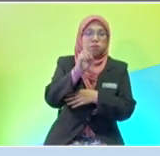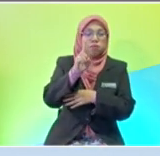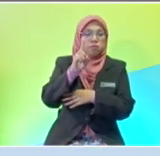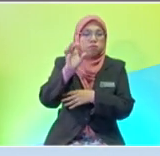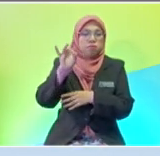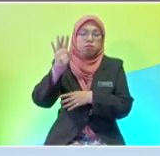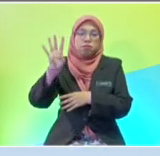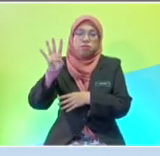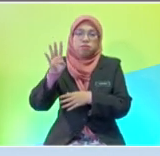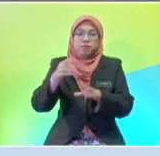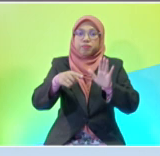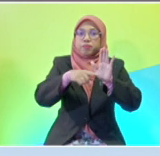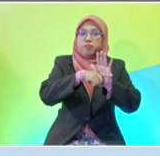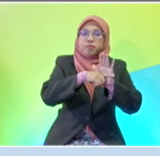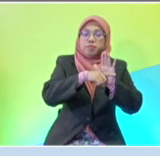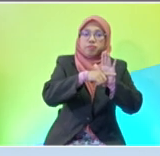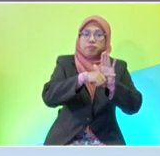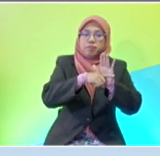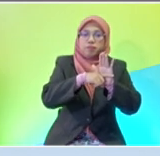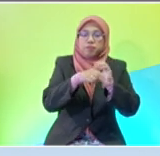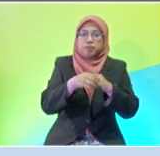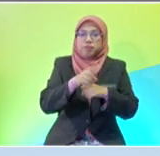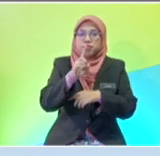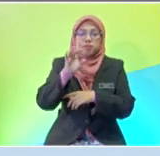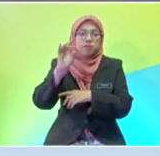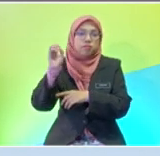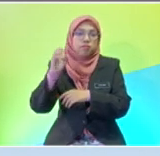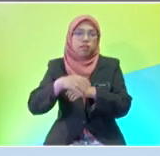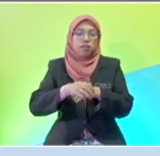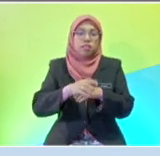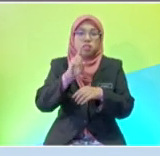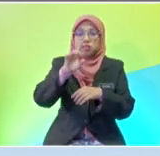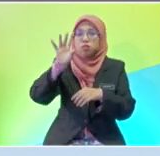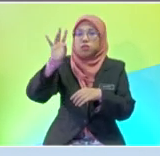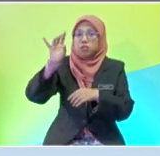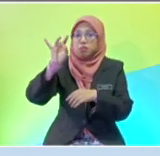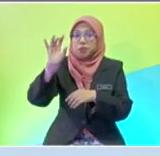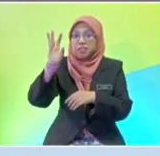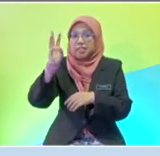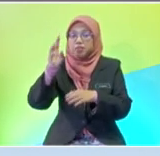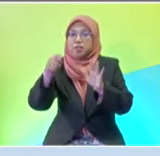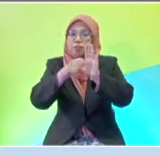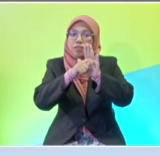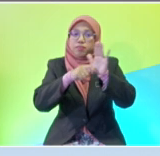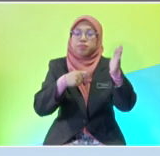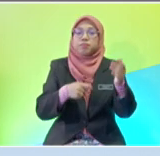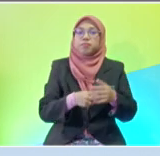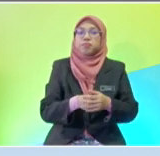90 kredit 9684 tunai 186 + 210